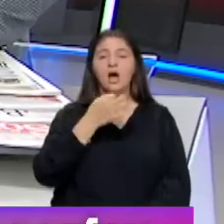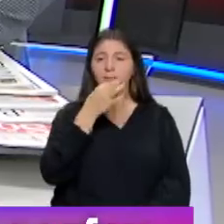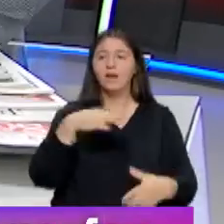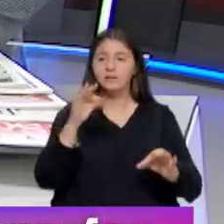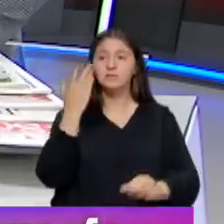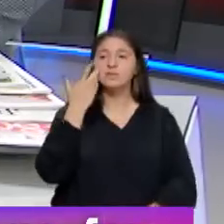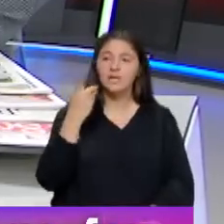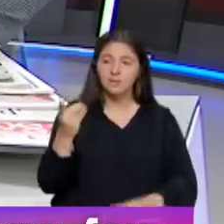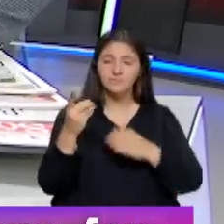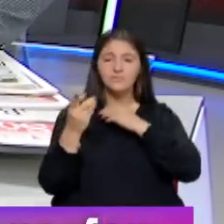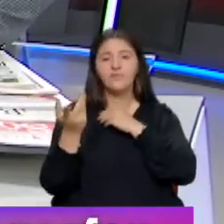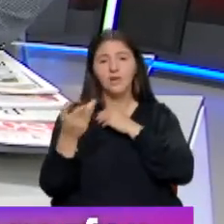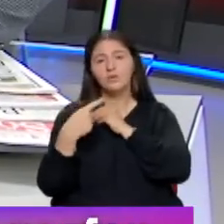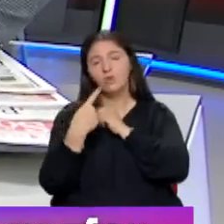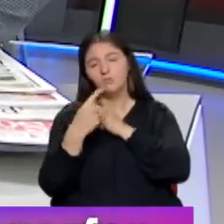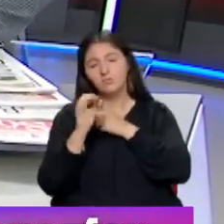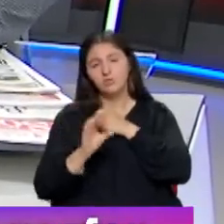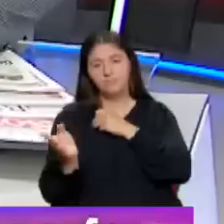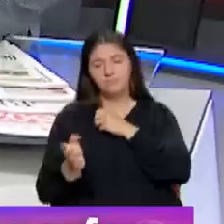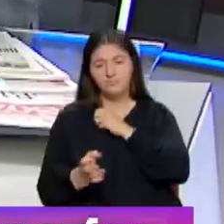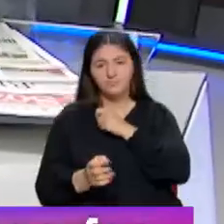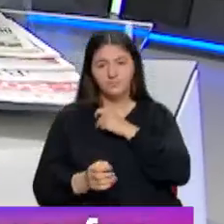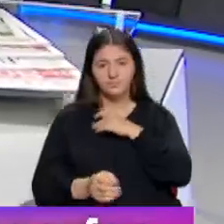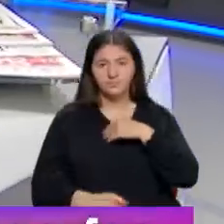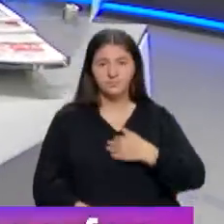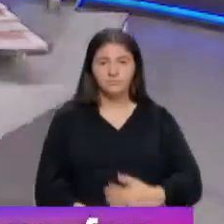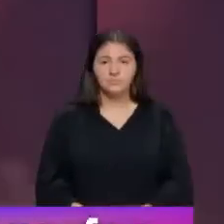izleyelim ve konuşmaya başlayalım